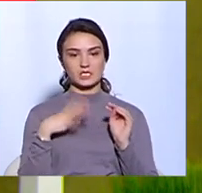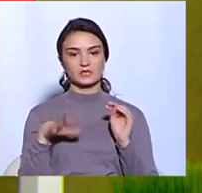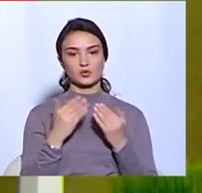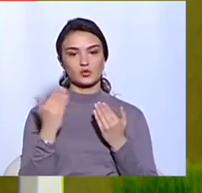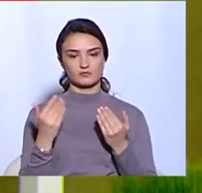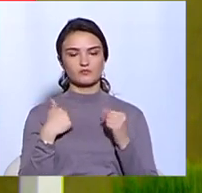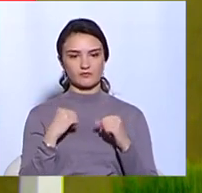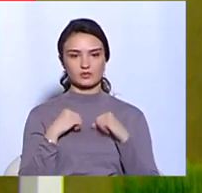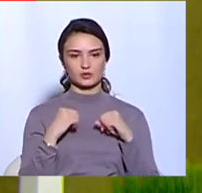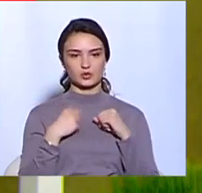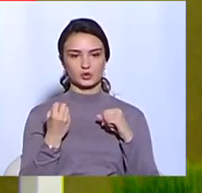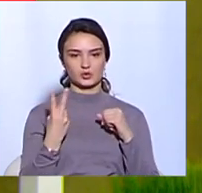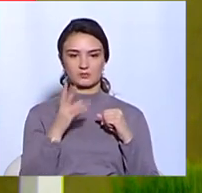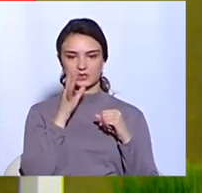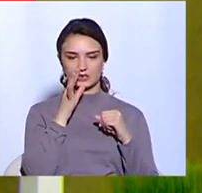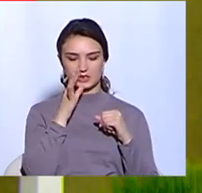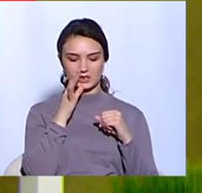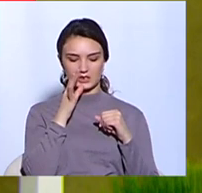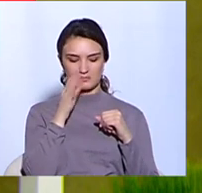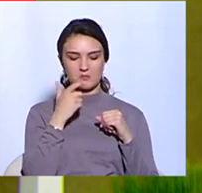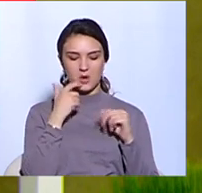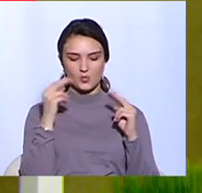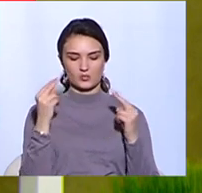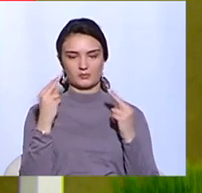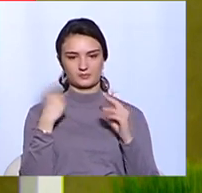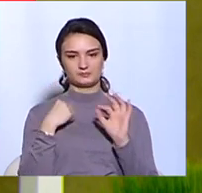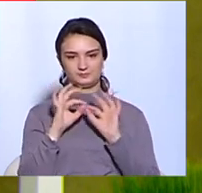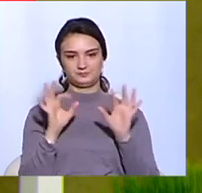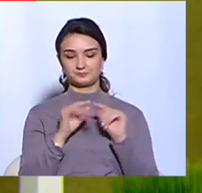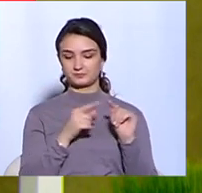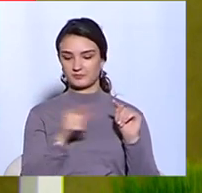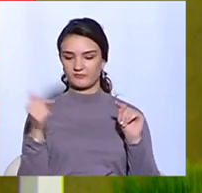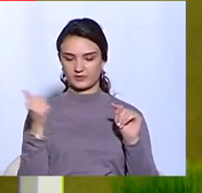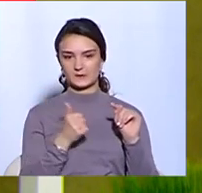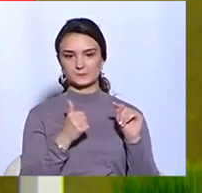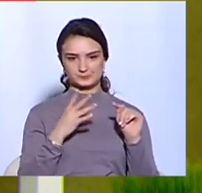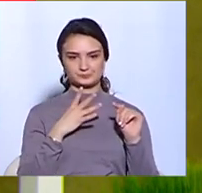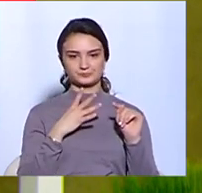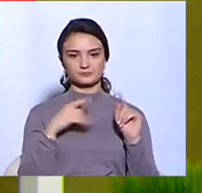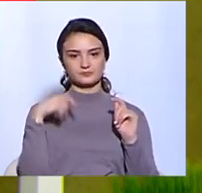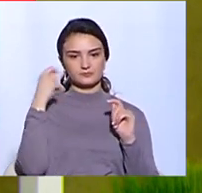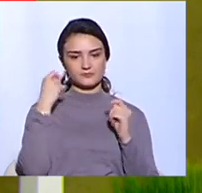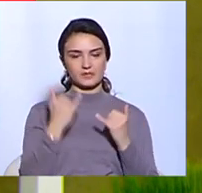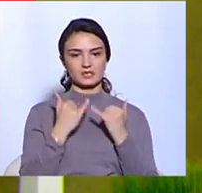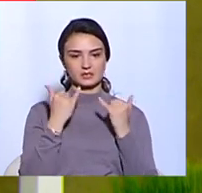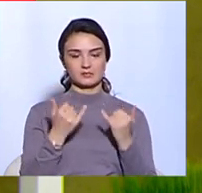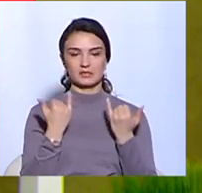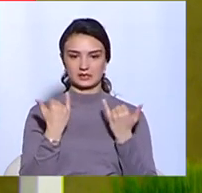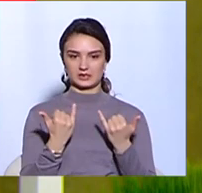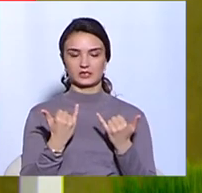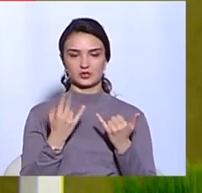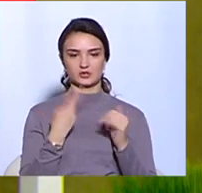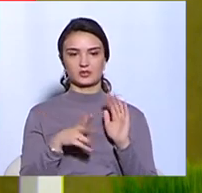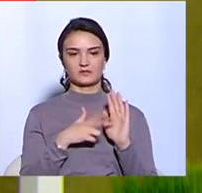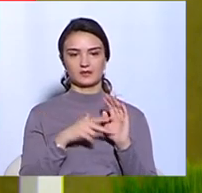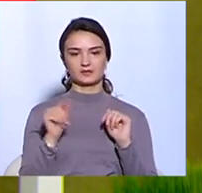ჩვენ ვცდილობთ 12 წელია მაყურებელს განვუმარტოთ. მიმდინარე კვირაში არაერთი გადაცემა მიეძღვნა ამ თემას და დღეს